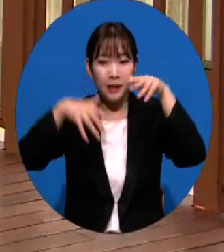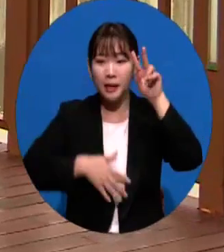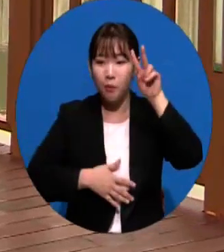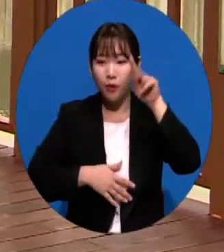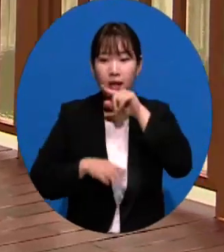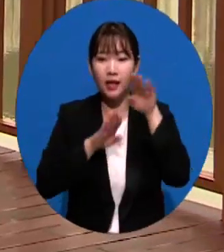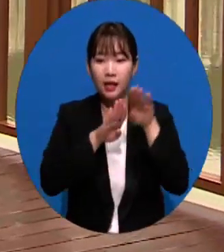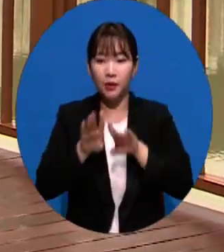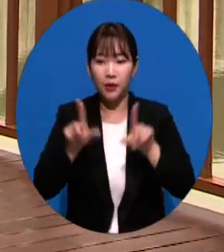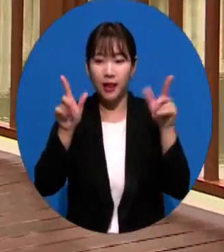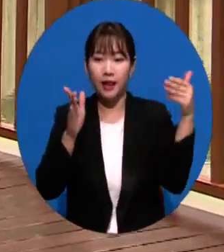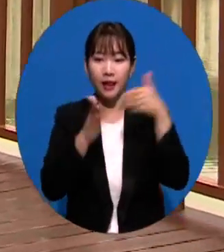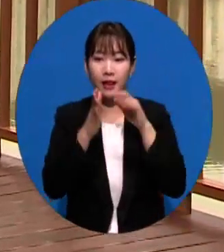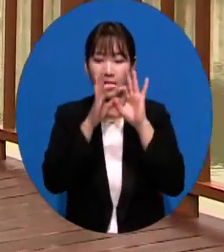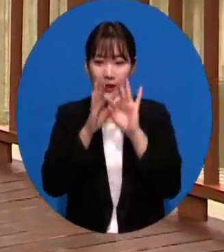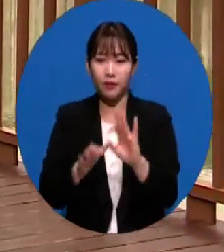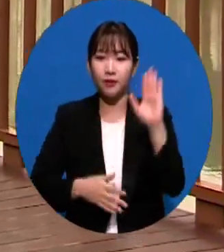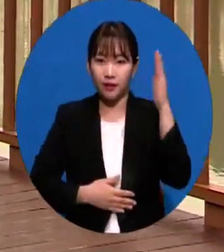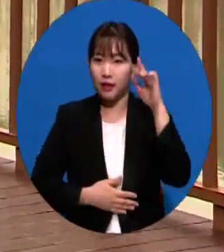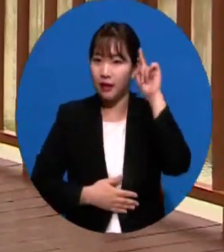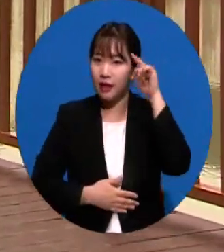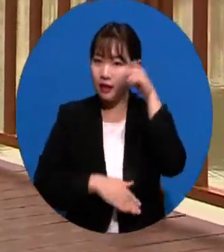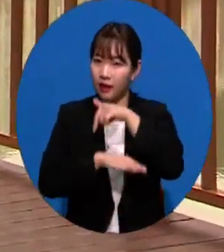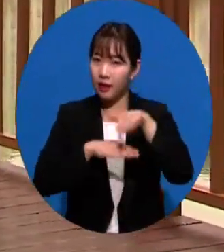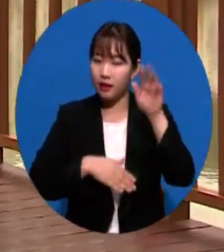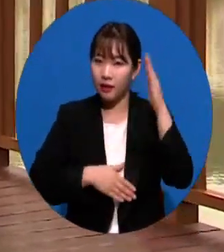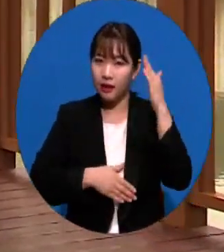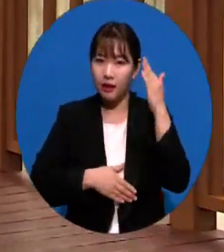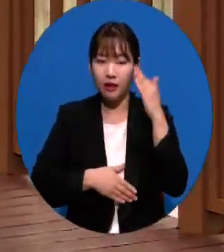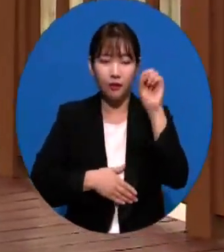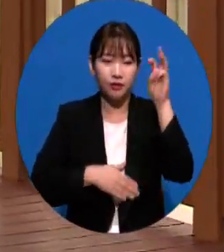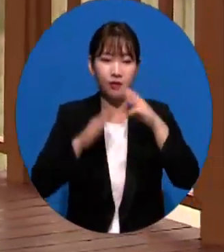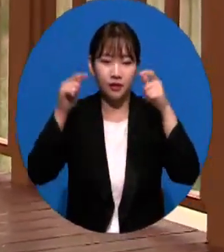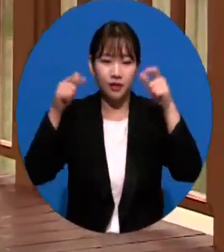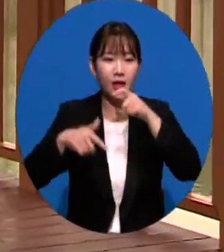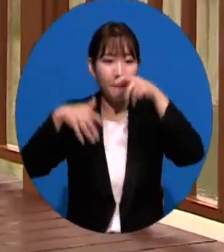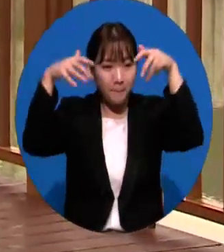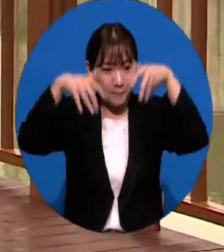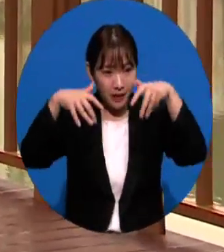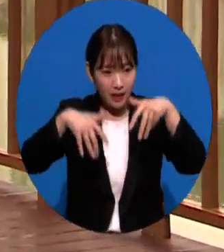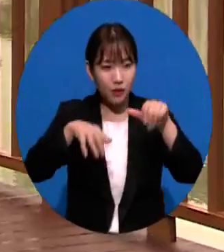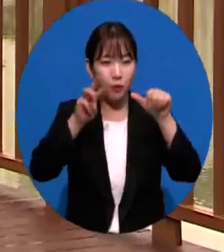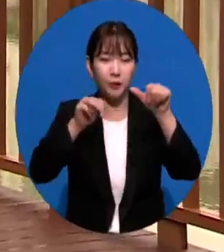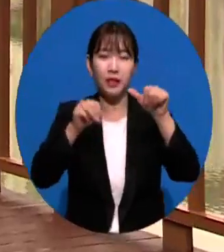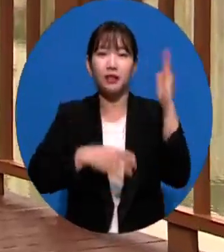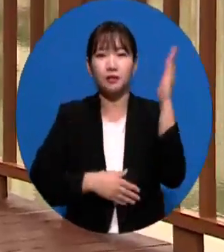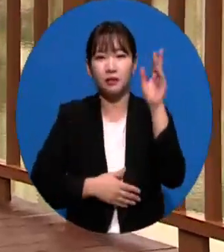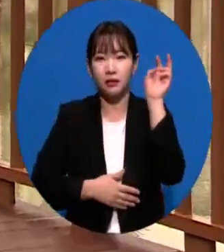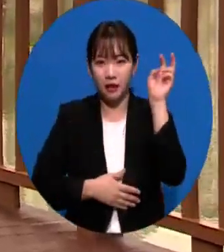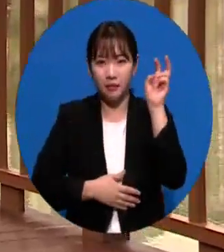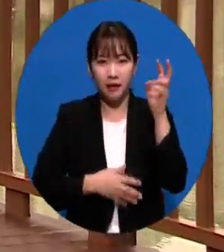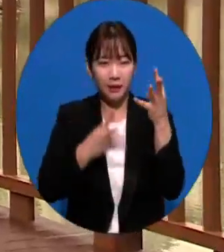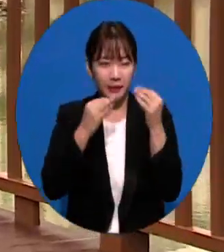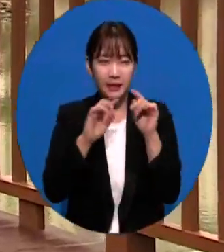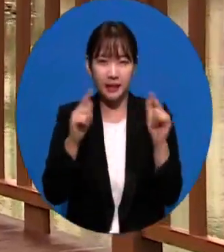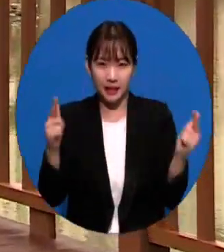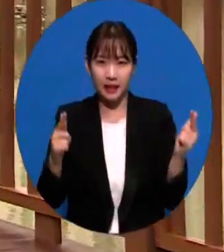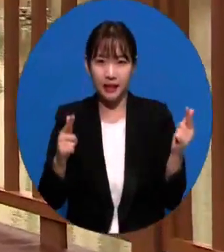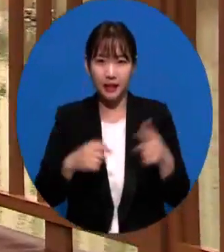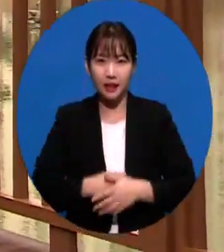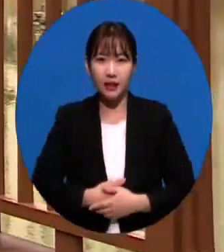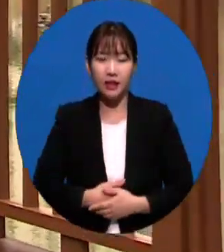모레인 일요일까지 이어지겠습니다. 내일 예상되는 광주 전남의 강수량은 5mm 안팎으로 많지는